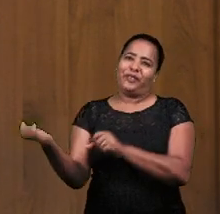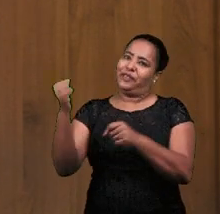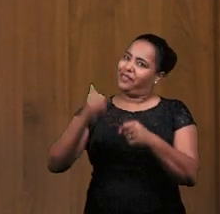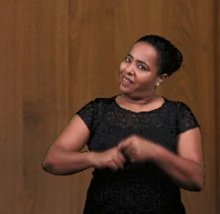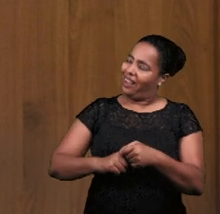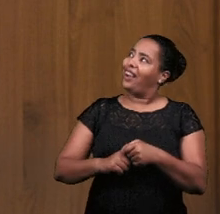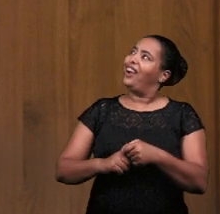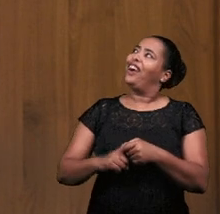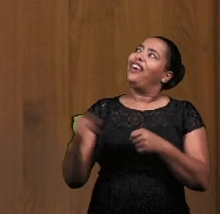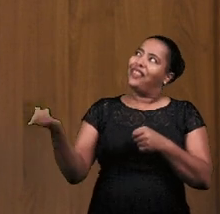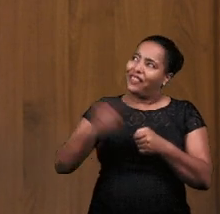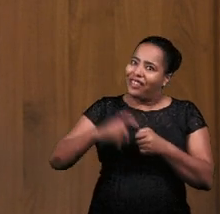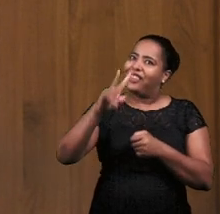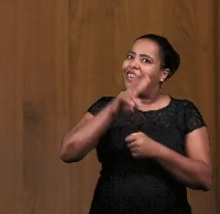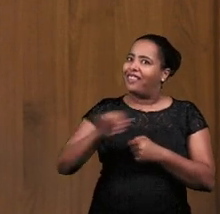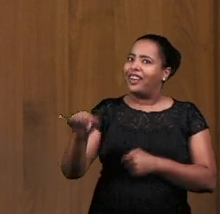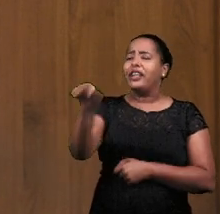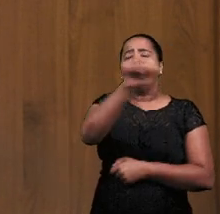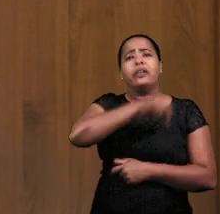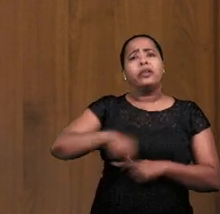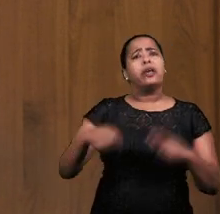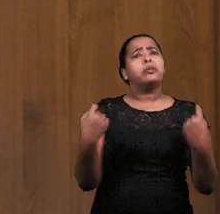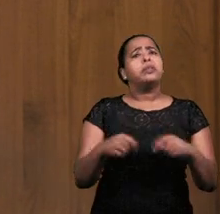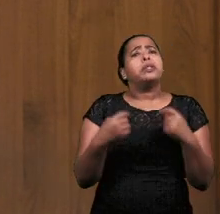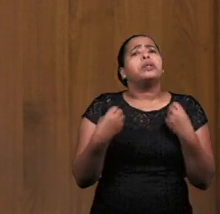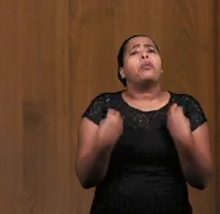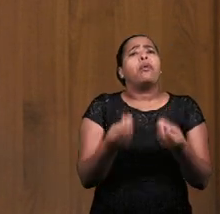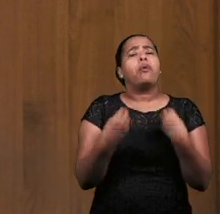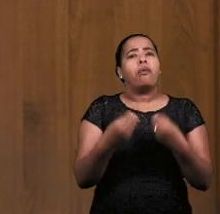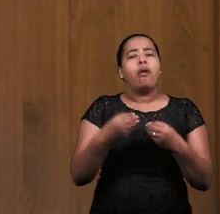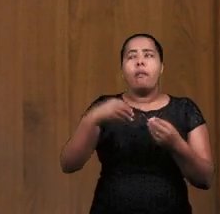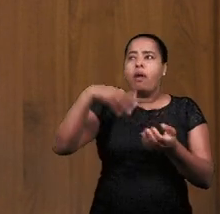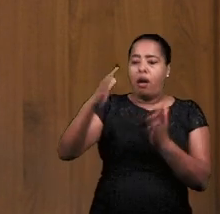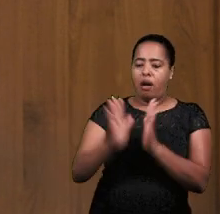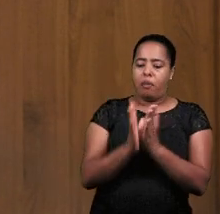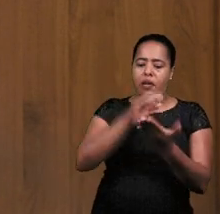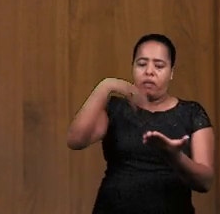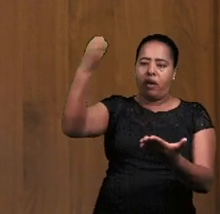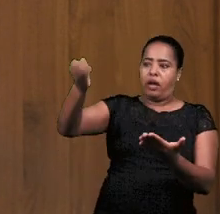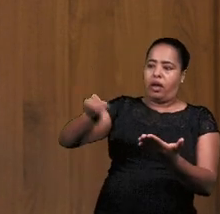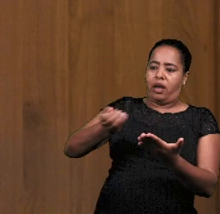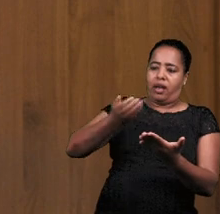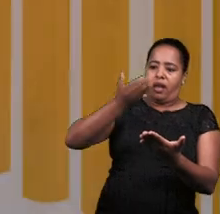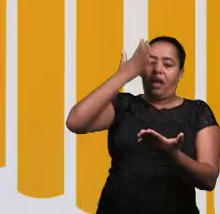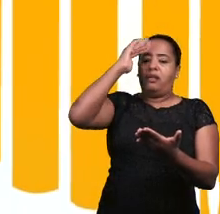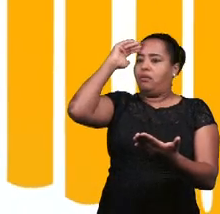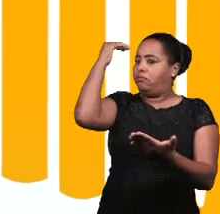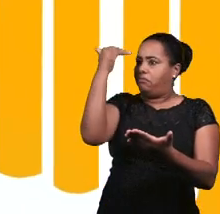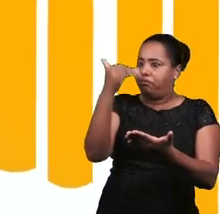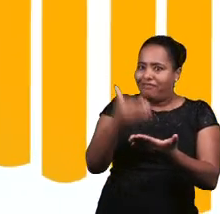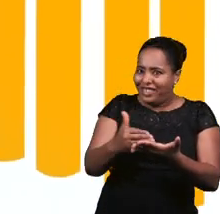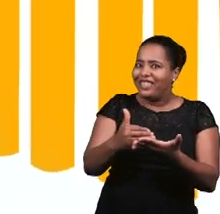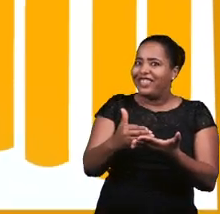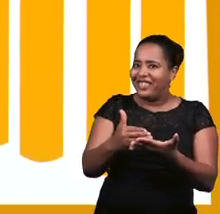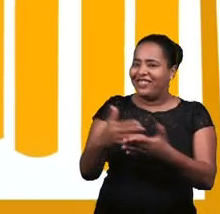revenir. Nous avons besoin de vivre cette parole vivante en vivant le pouvoir de Dieu dans nos vies.